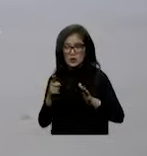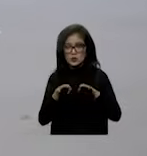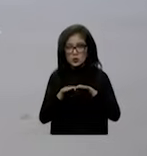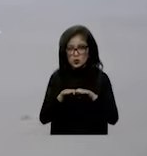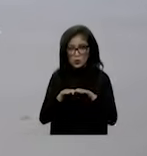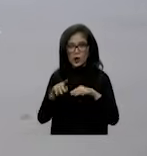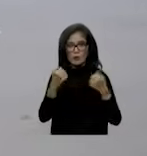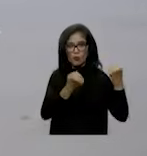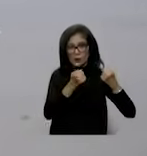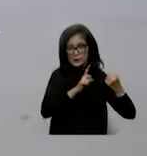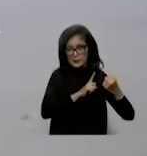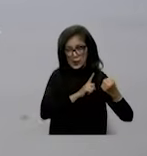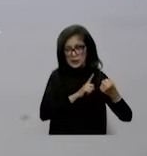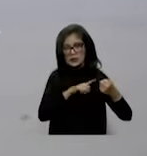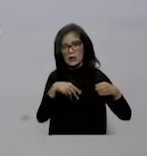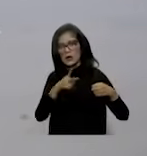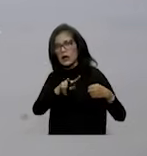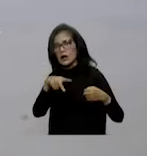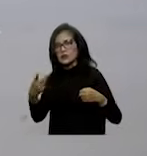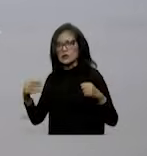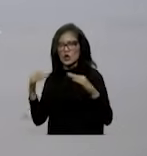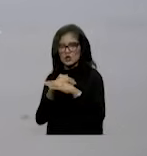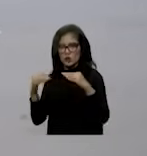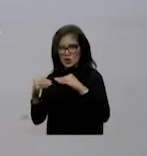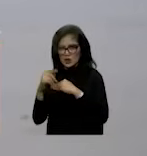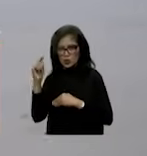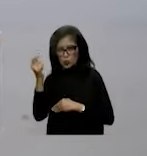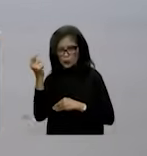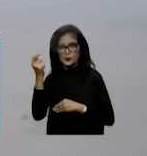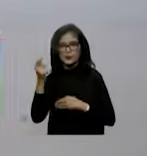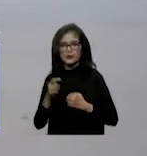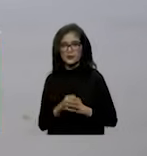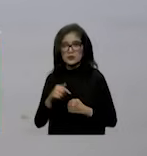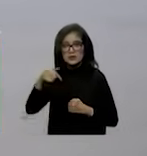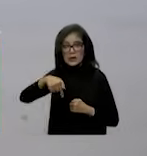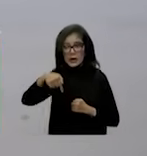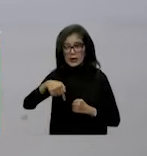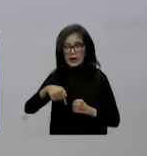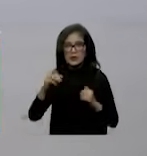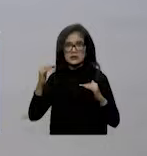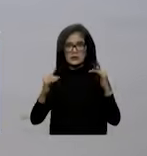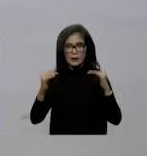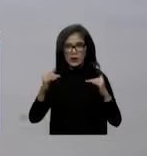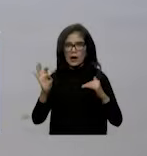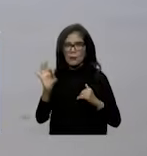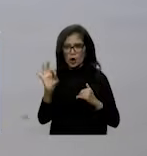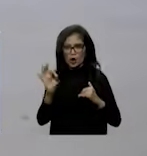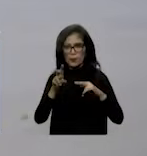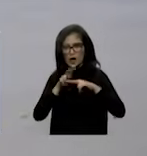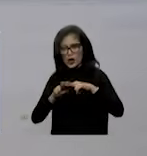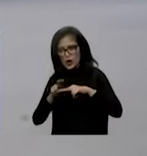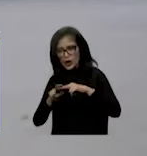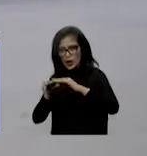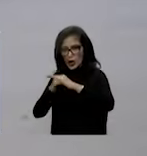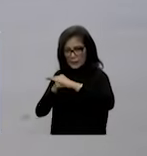ini tidak ada seimbang, tidak balance. Jadi dibangunkan nanti MRT, KRL berlapis-lapis pun atau MRT berlapis